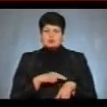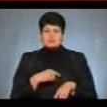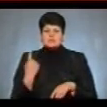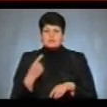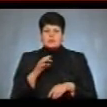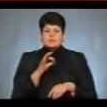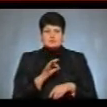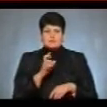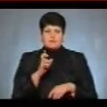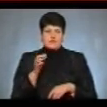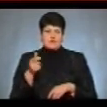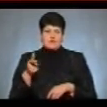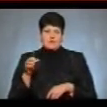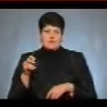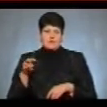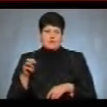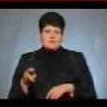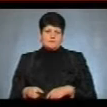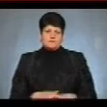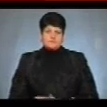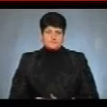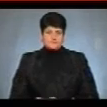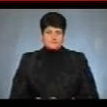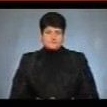області Олександр Богомов.